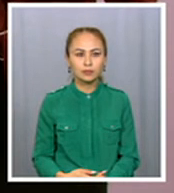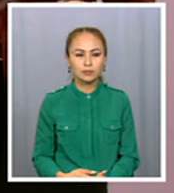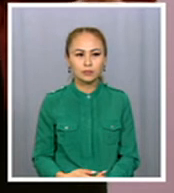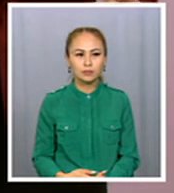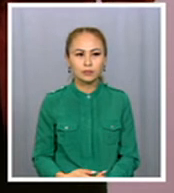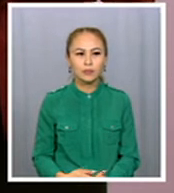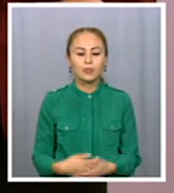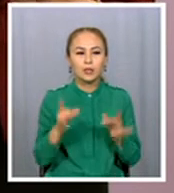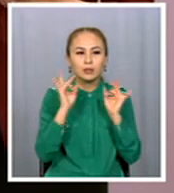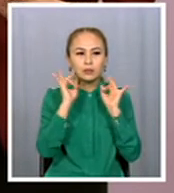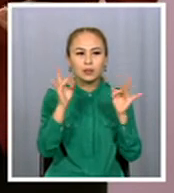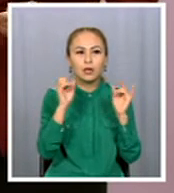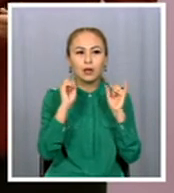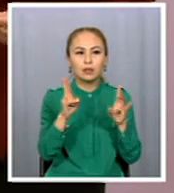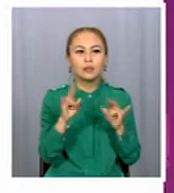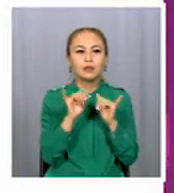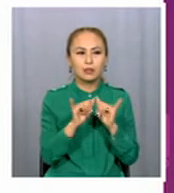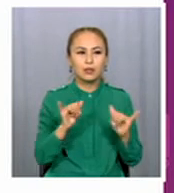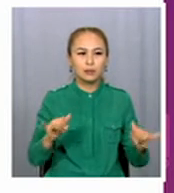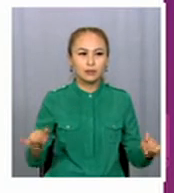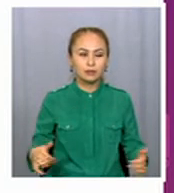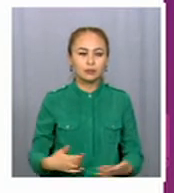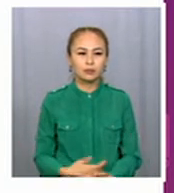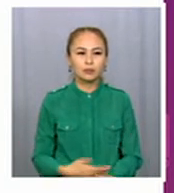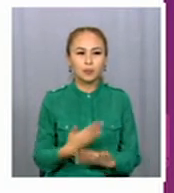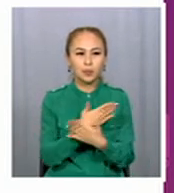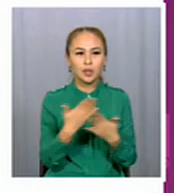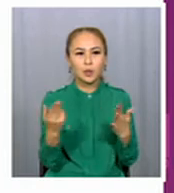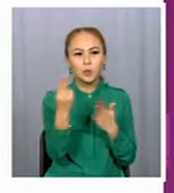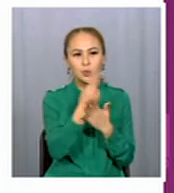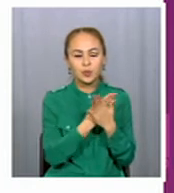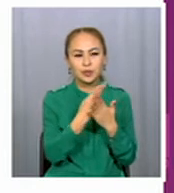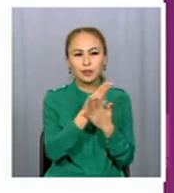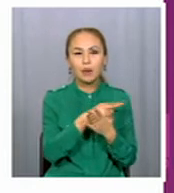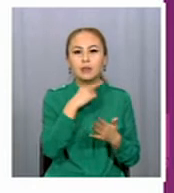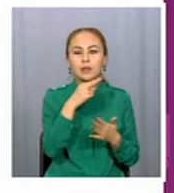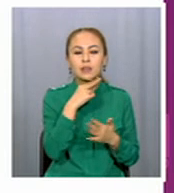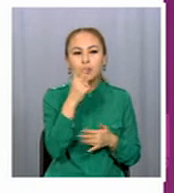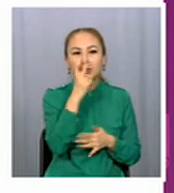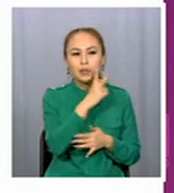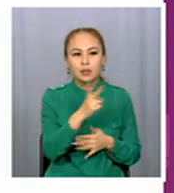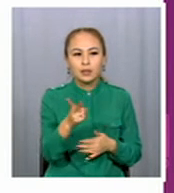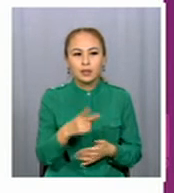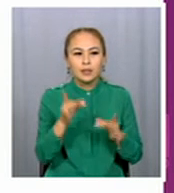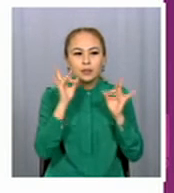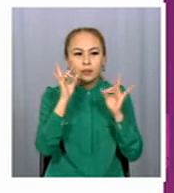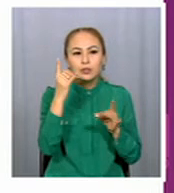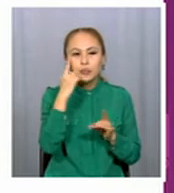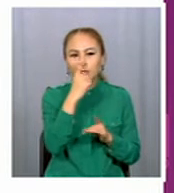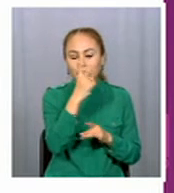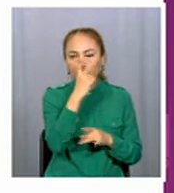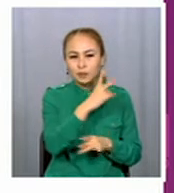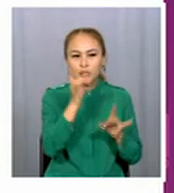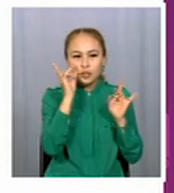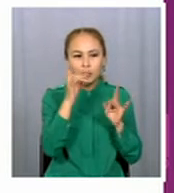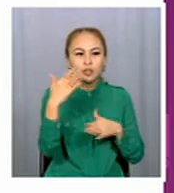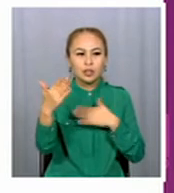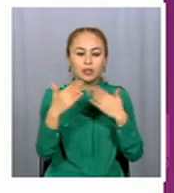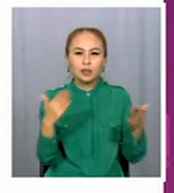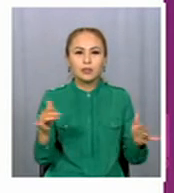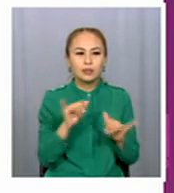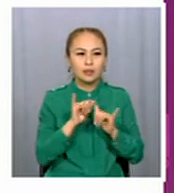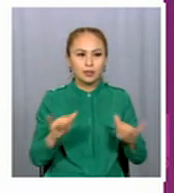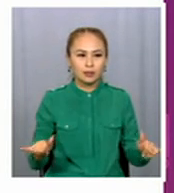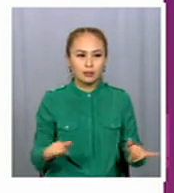Дыбыс қалай таралады? Мына суреттерге назар аударайық. Дыбыс көзінен шыққан дыбыс жан